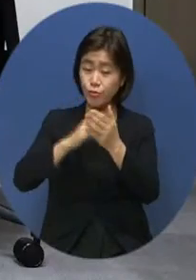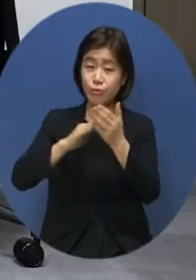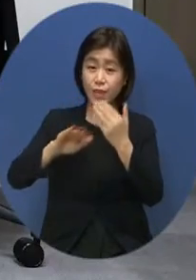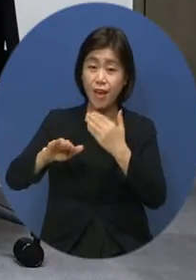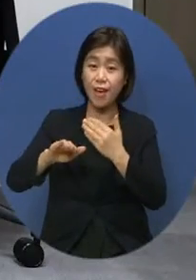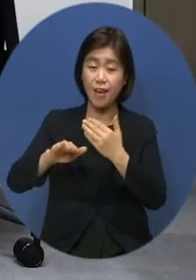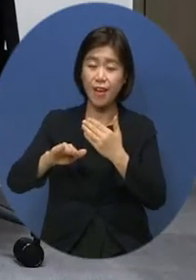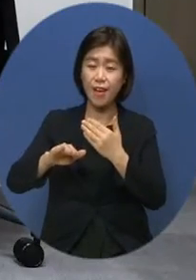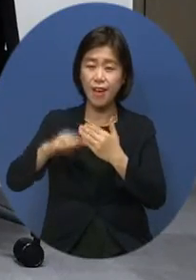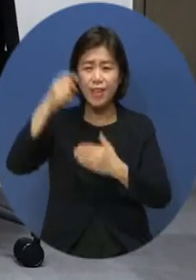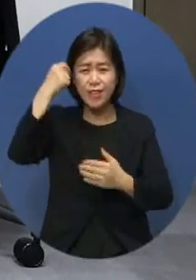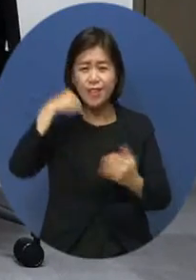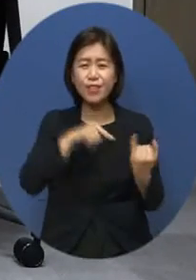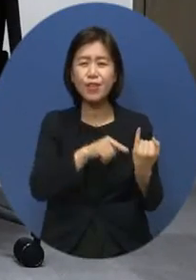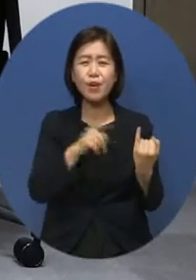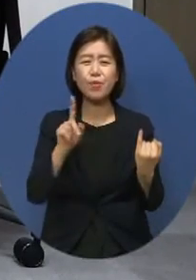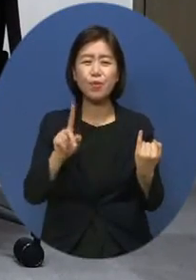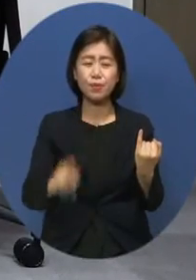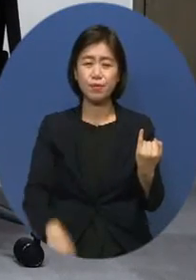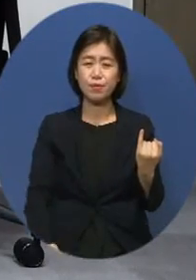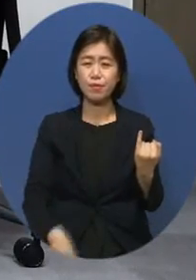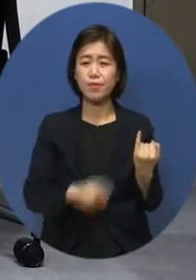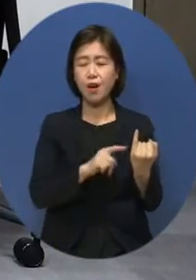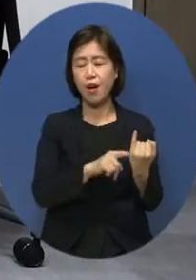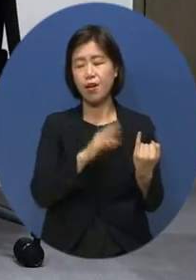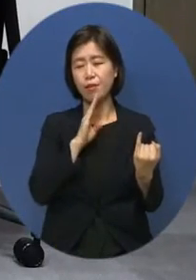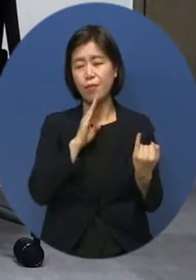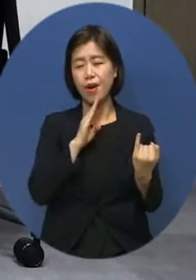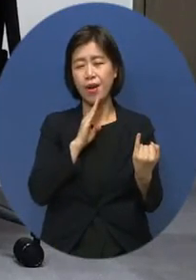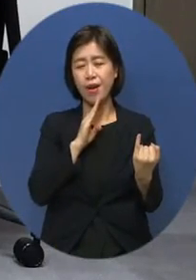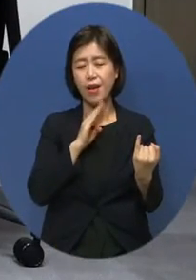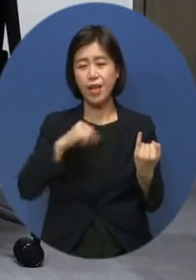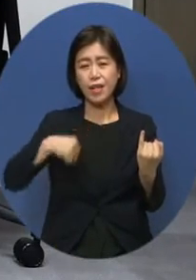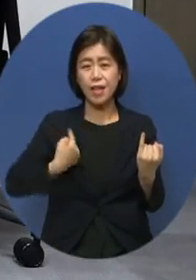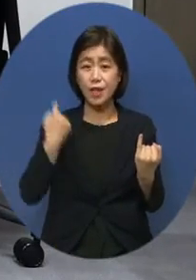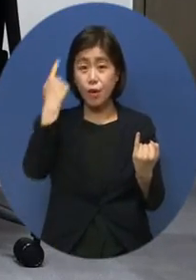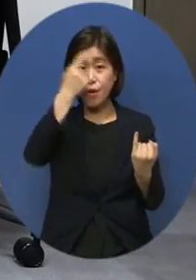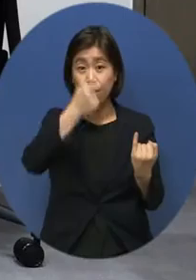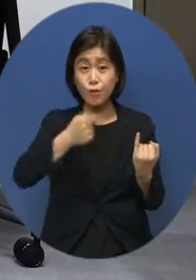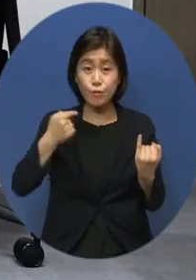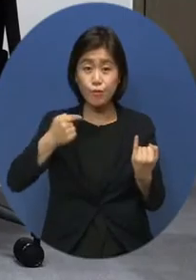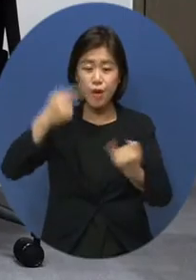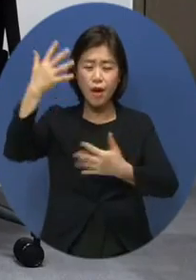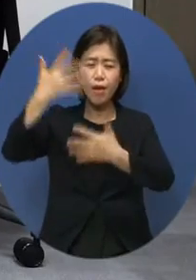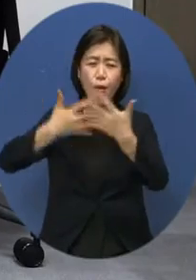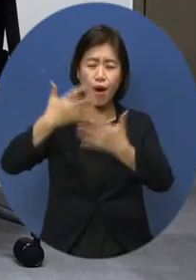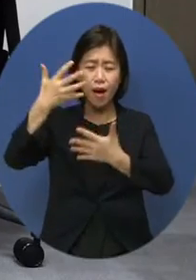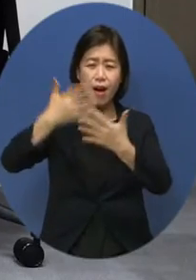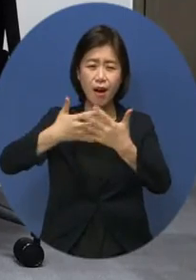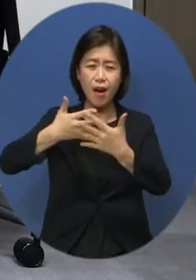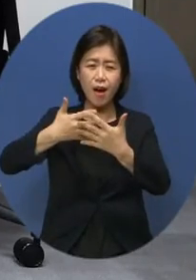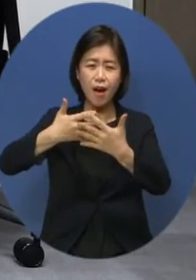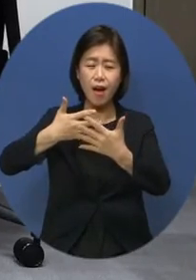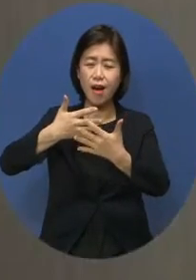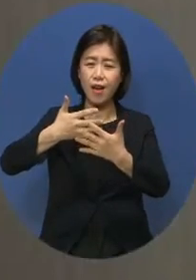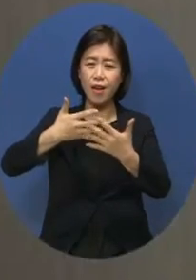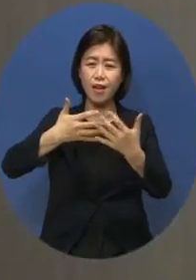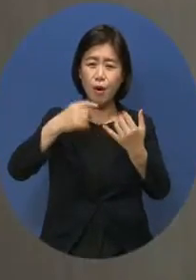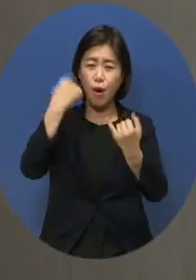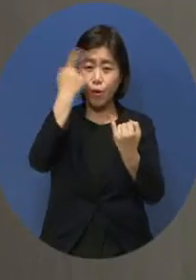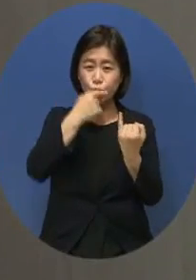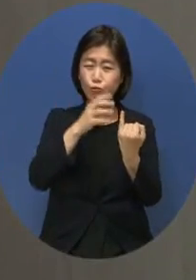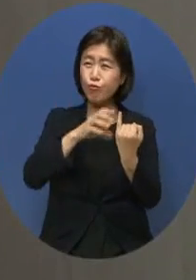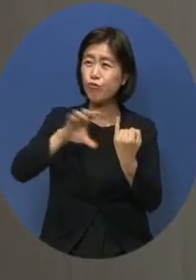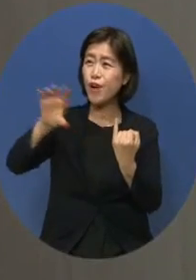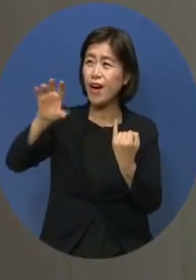엄청난 나르시스트거든요. 동생 진짜 자기 얼굴 보는 거 너무 좋아하고 자기애가 어마어마한 사람인데 그래서 그